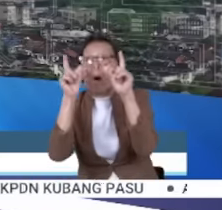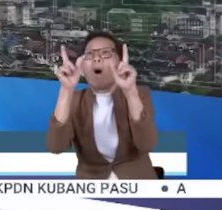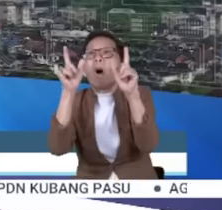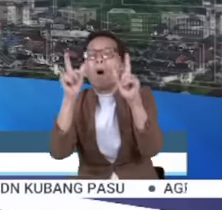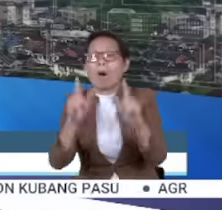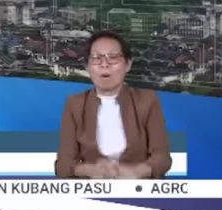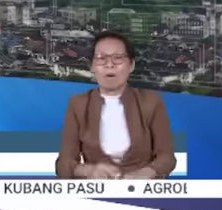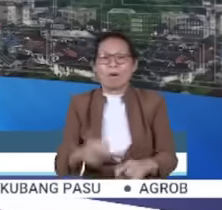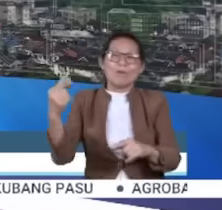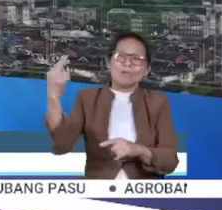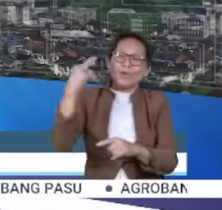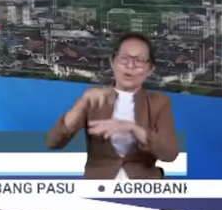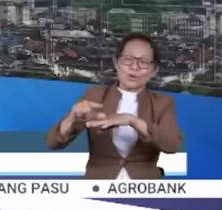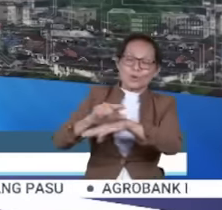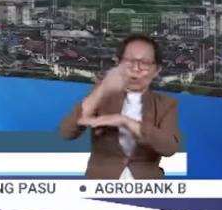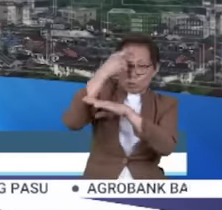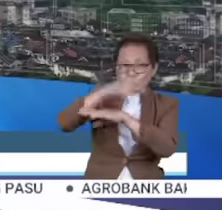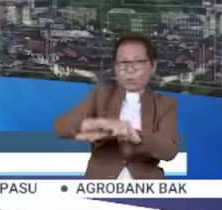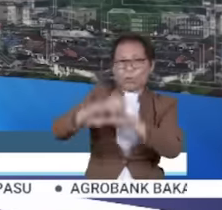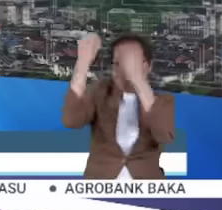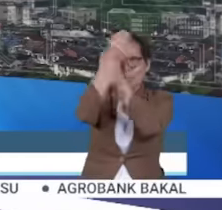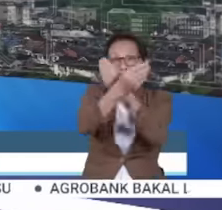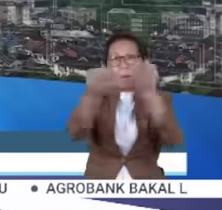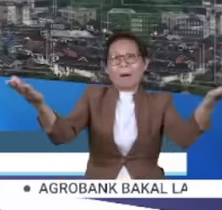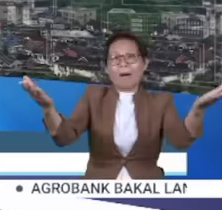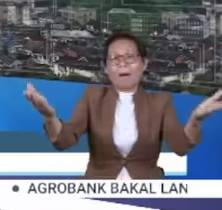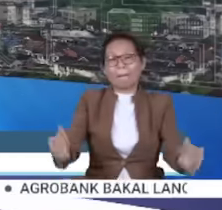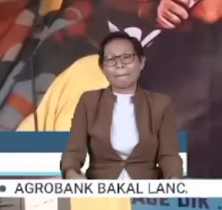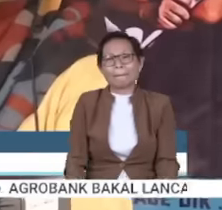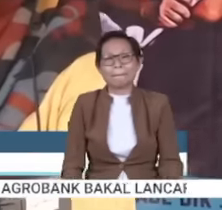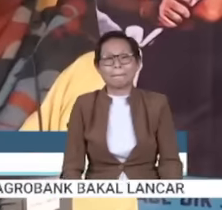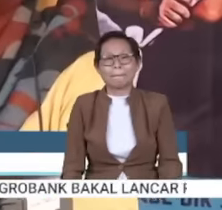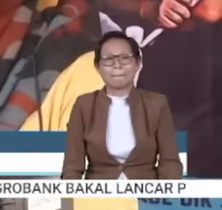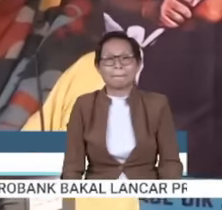slokas radio digunakan sebagai medium hewan